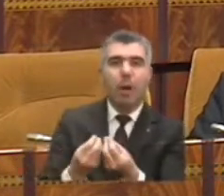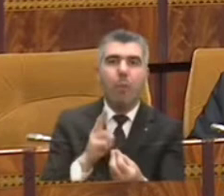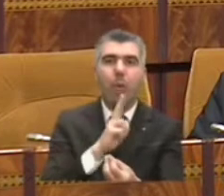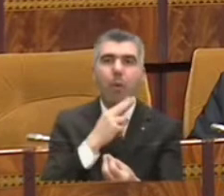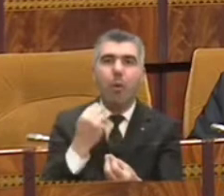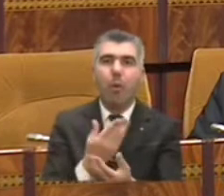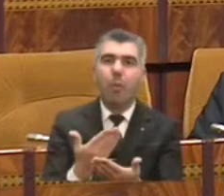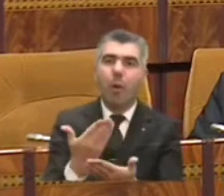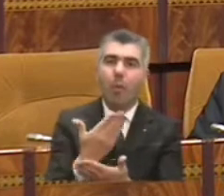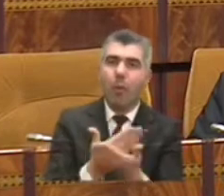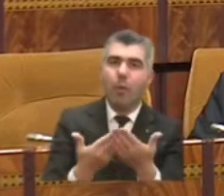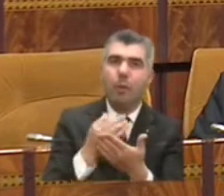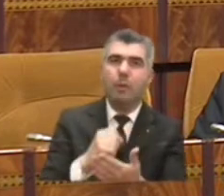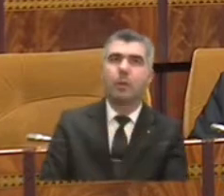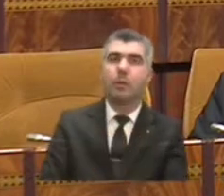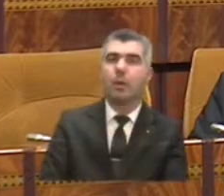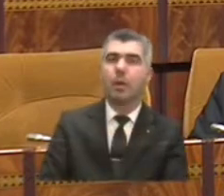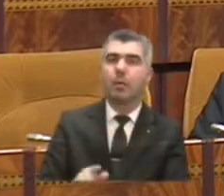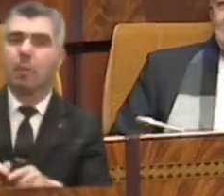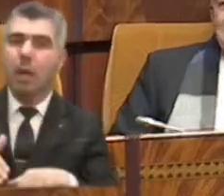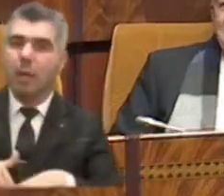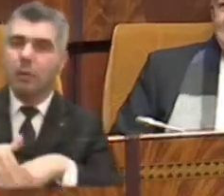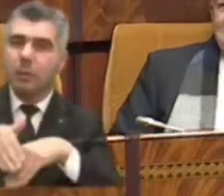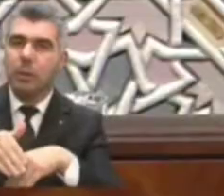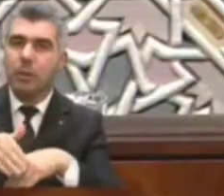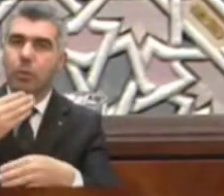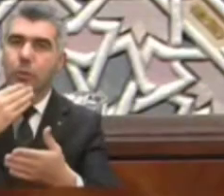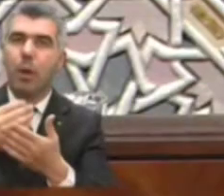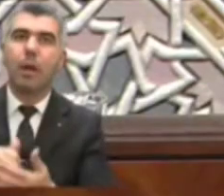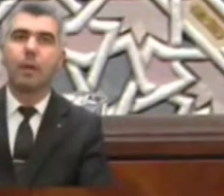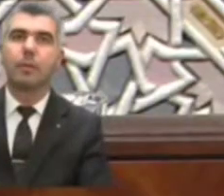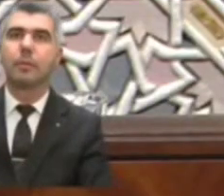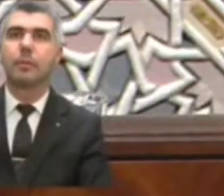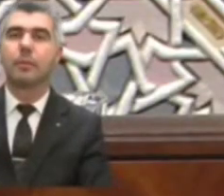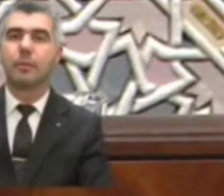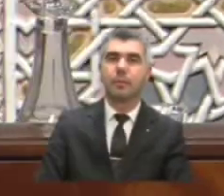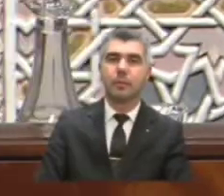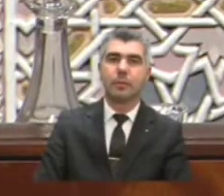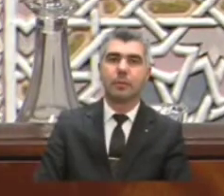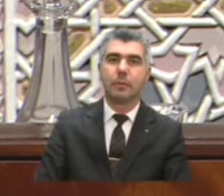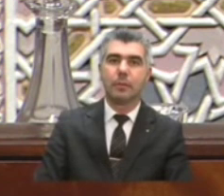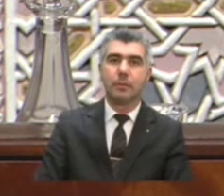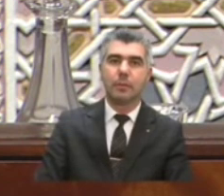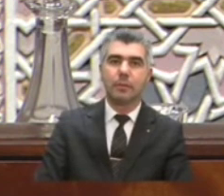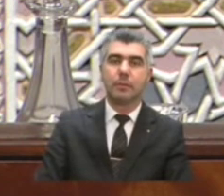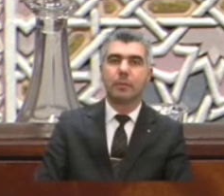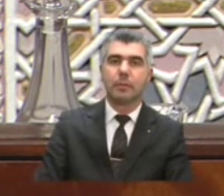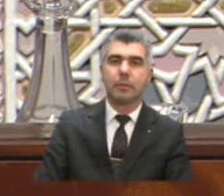الحكومة مادام غادا على الطريق الصحيح. واش قال؟ شكرا.